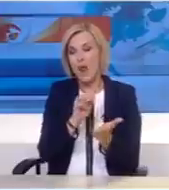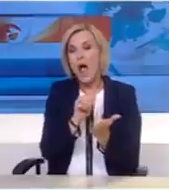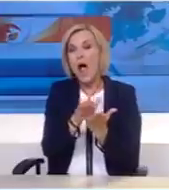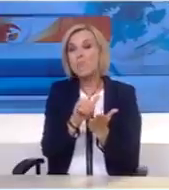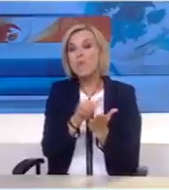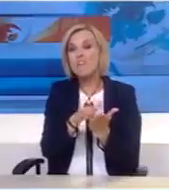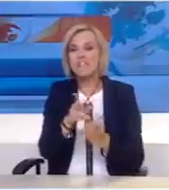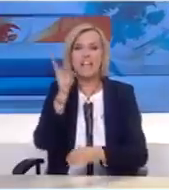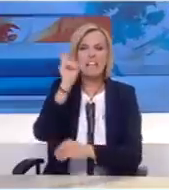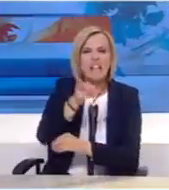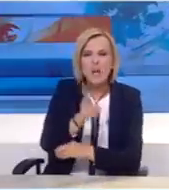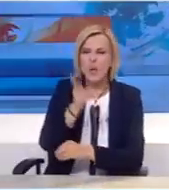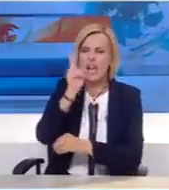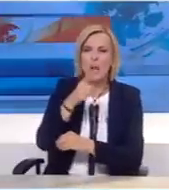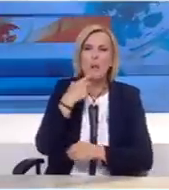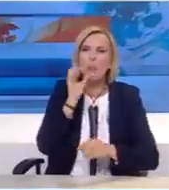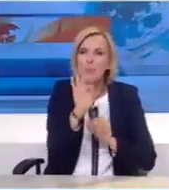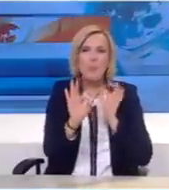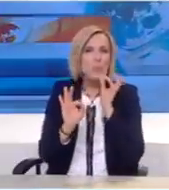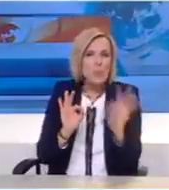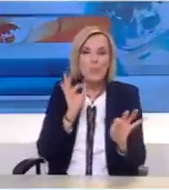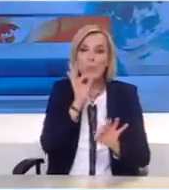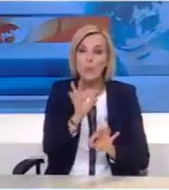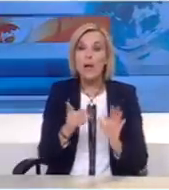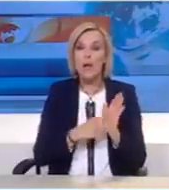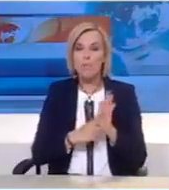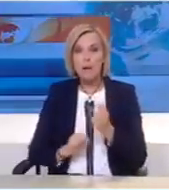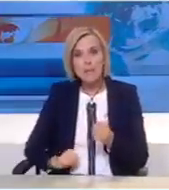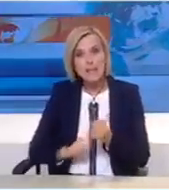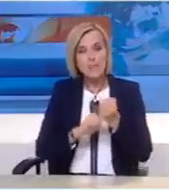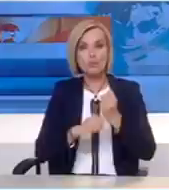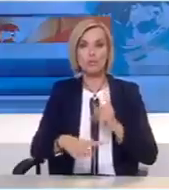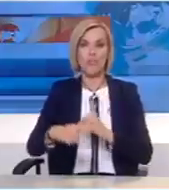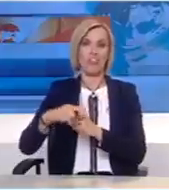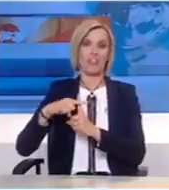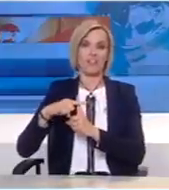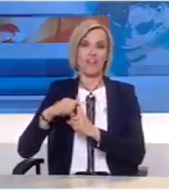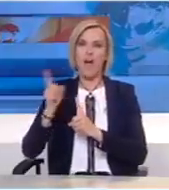να αποφεύγουμε την κατηγορία, να ενισχύουμε το θετικό πνεύμα, όχι το αρνητικό.